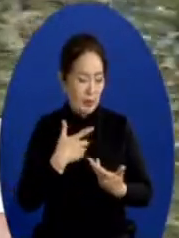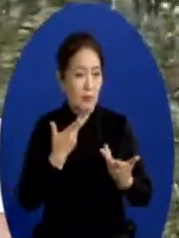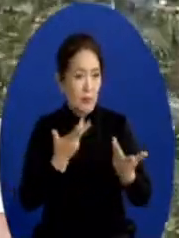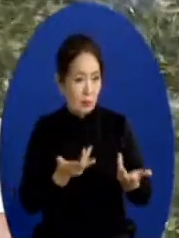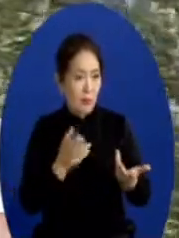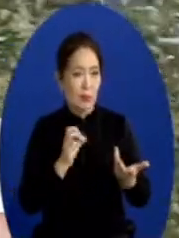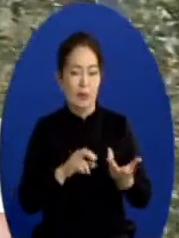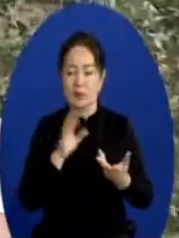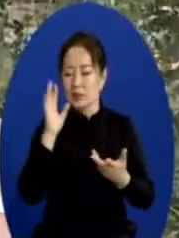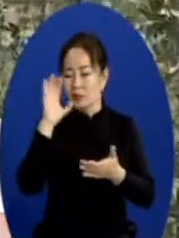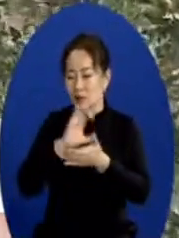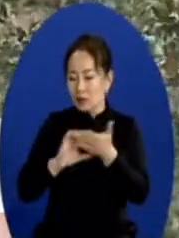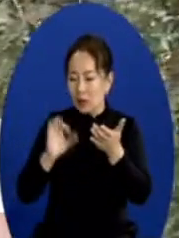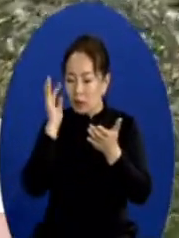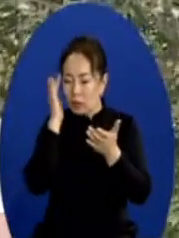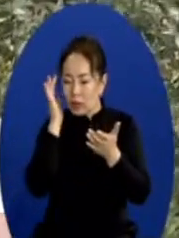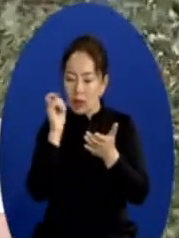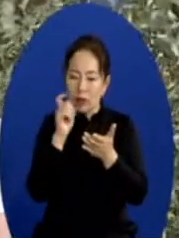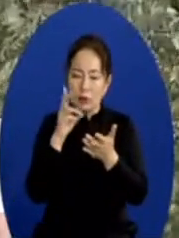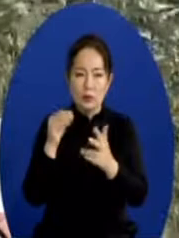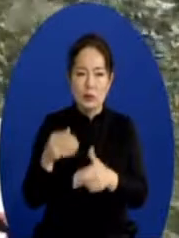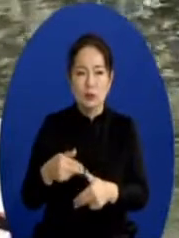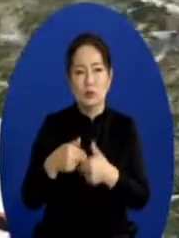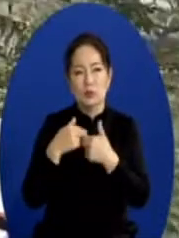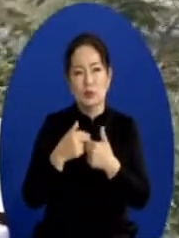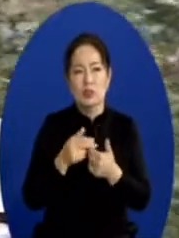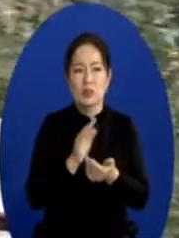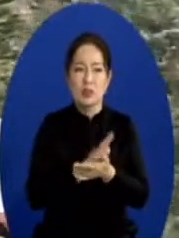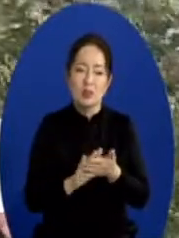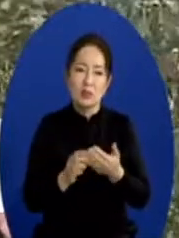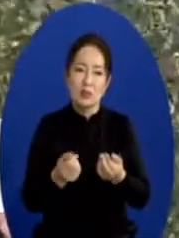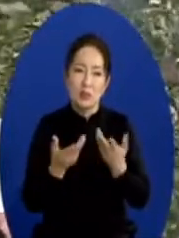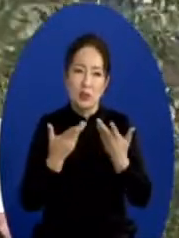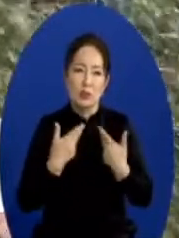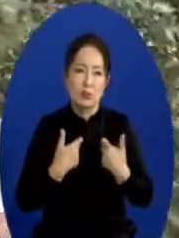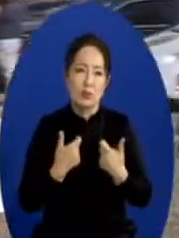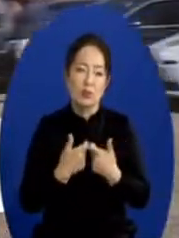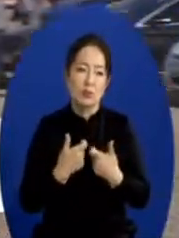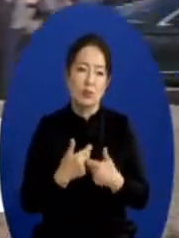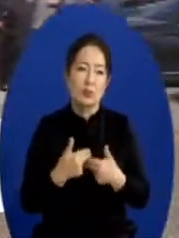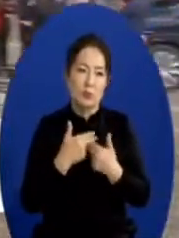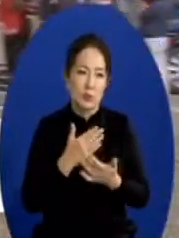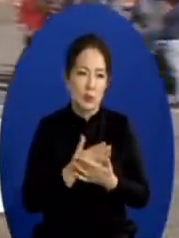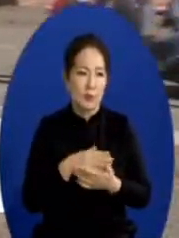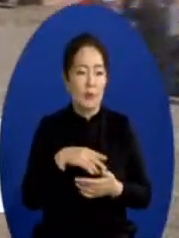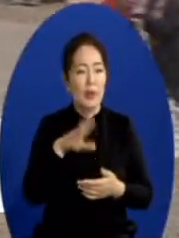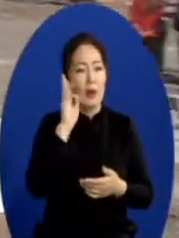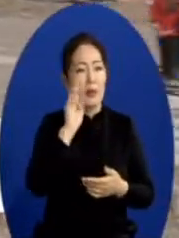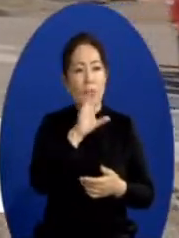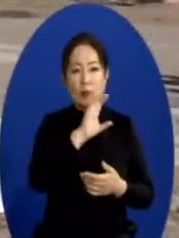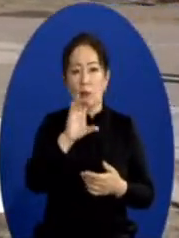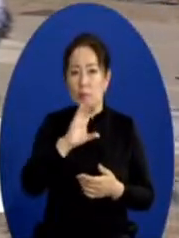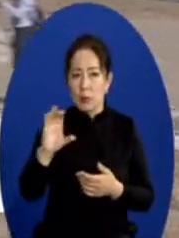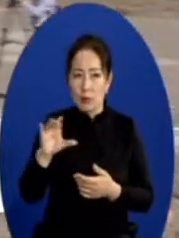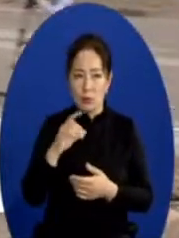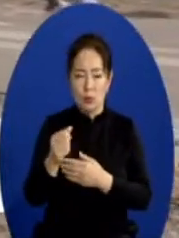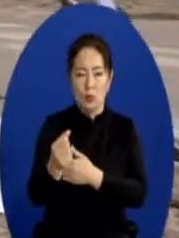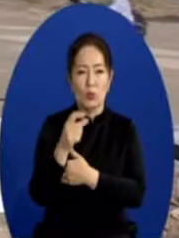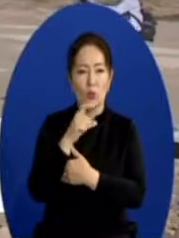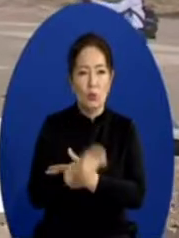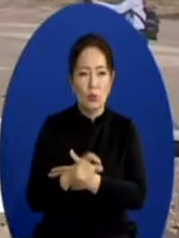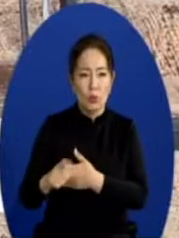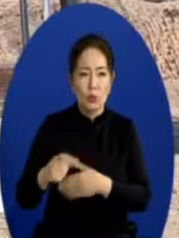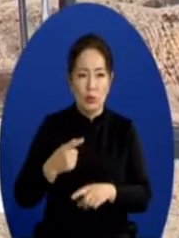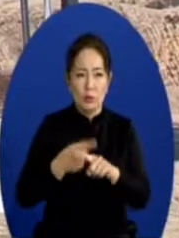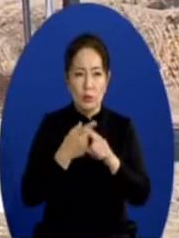ч юм уу тий. Янз бүрийн тийм санхүүгийн арга хэмжээг бас шинээр гаргаж ирүүл бас их төвхөнтэй байгаа. Аж ахуйн нэгжүүд хүн хүчин нэмэгдүүлж